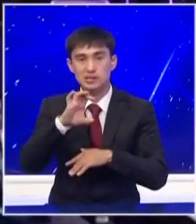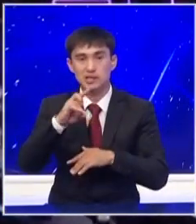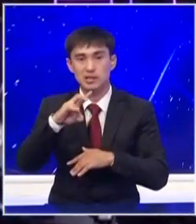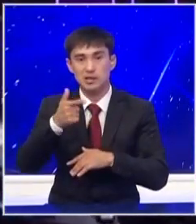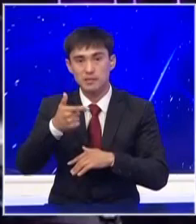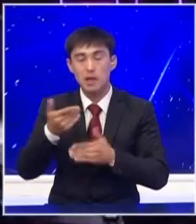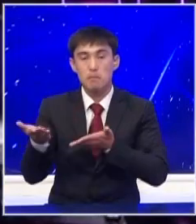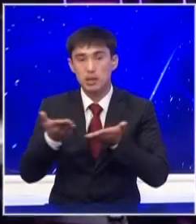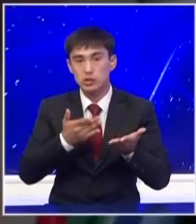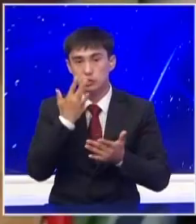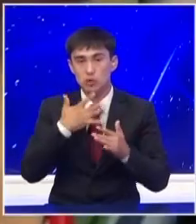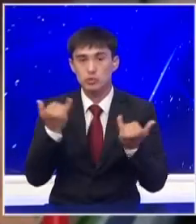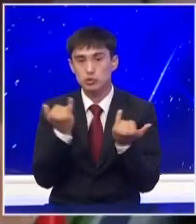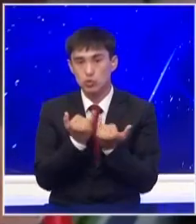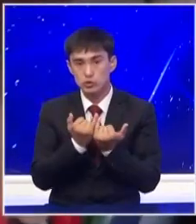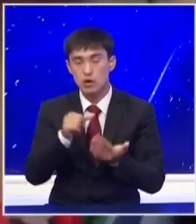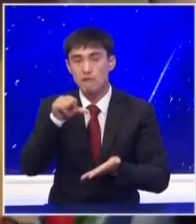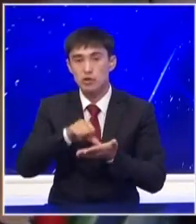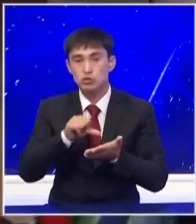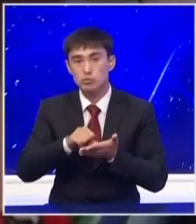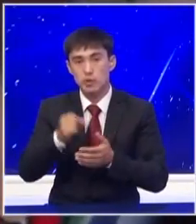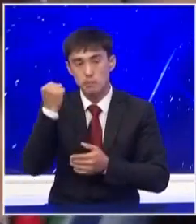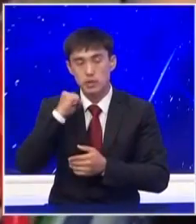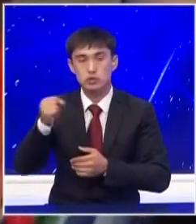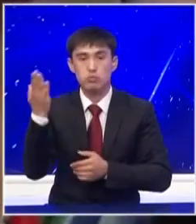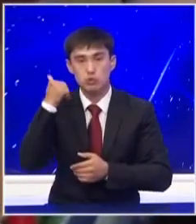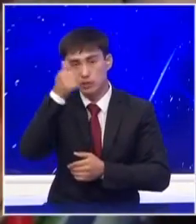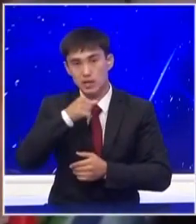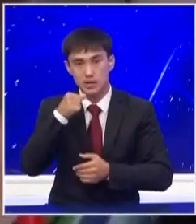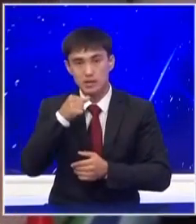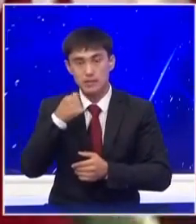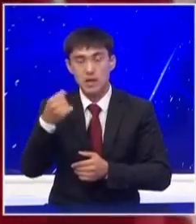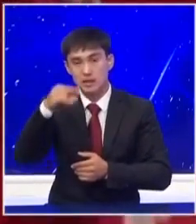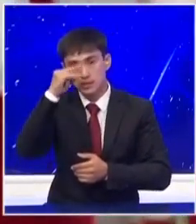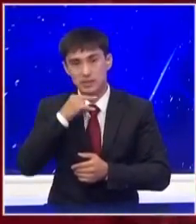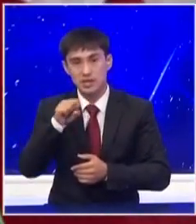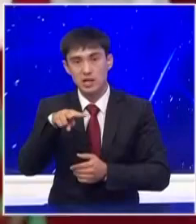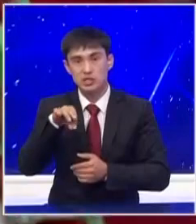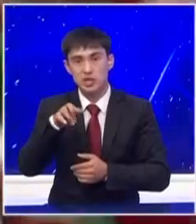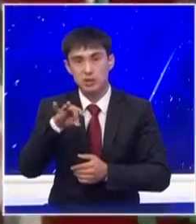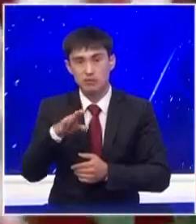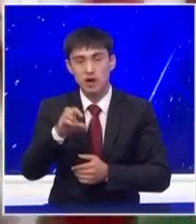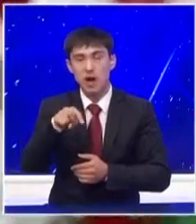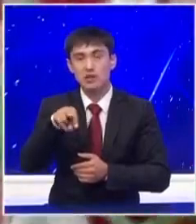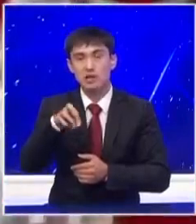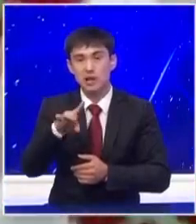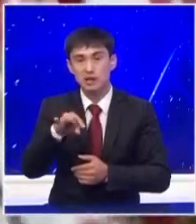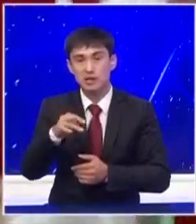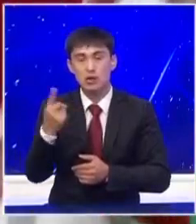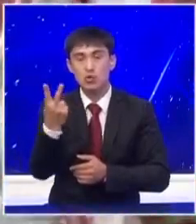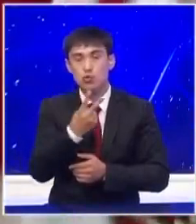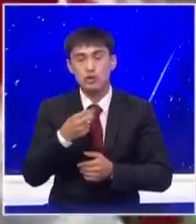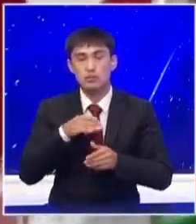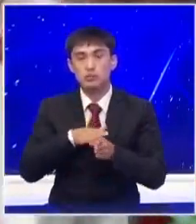также приглашенные зарубежные гости. Выступили и призеры прошлых лет. Казахстанцы Алишер Каримов и Ильхан Макин